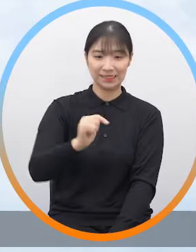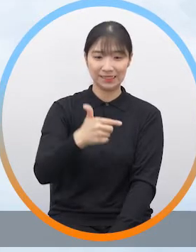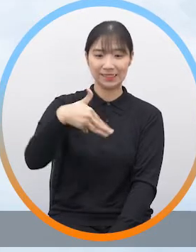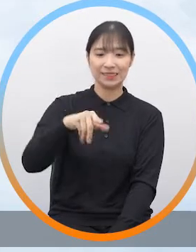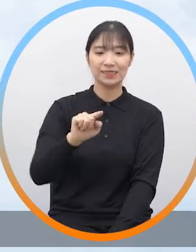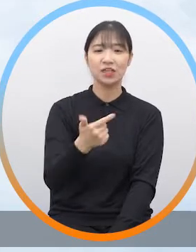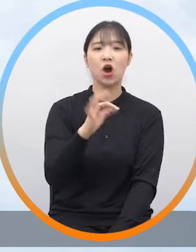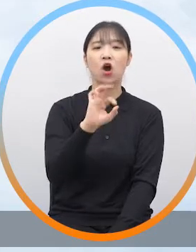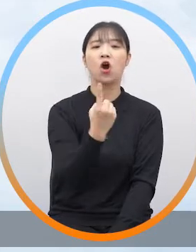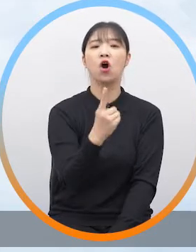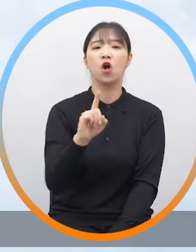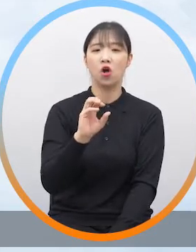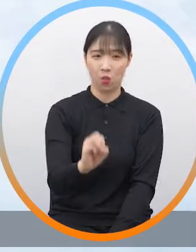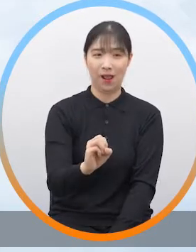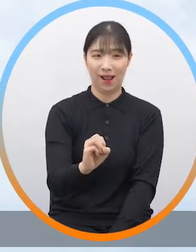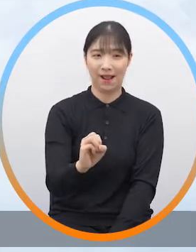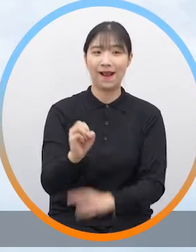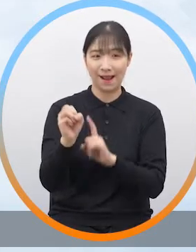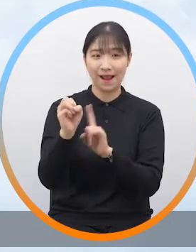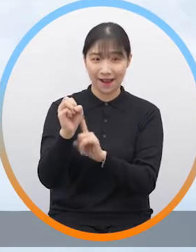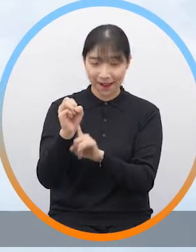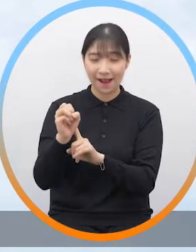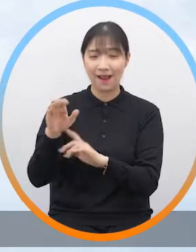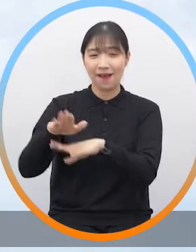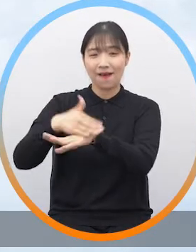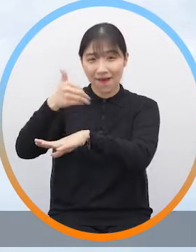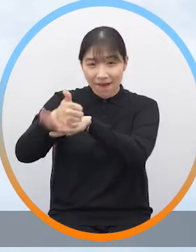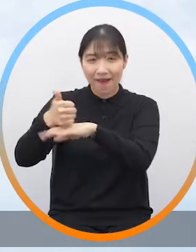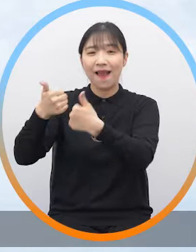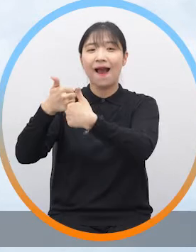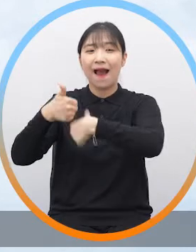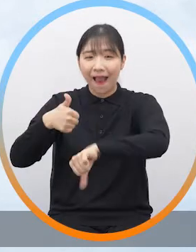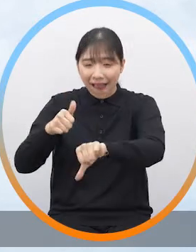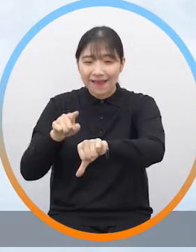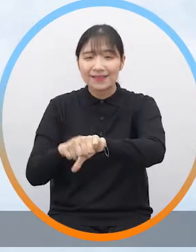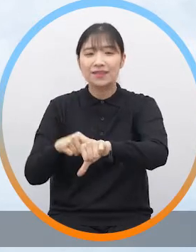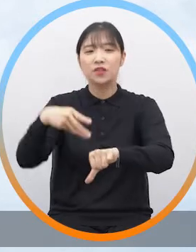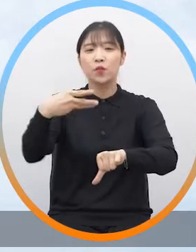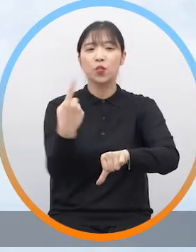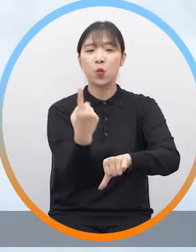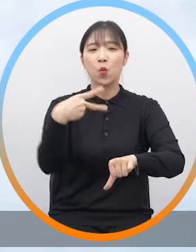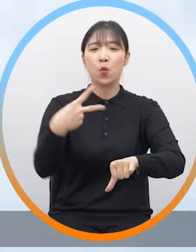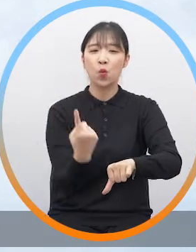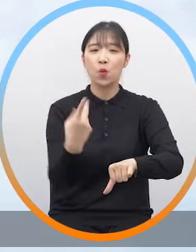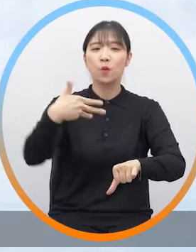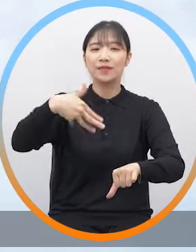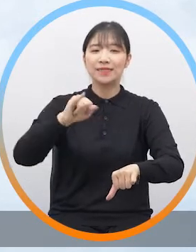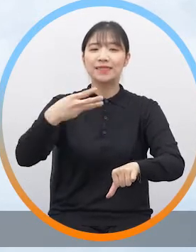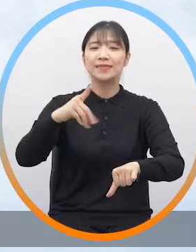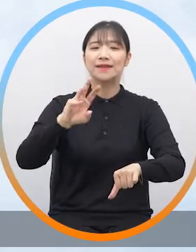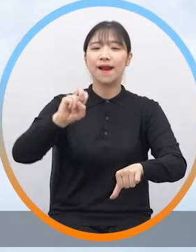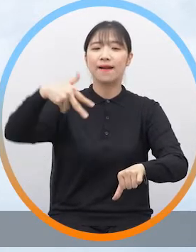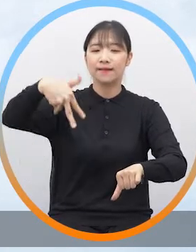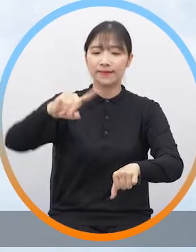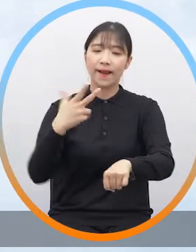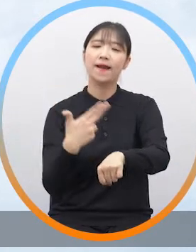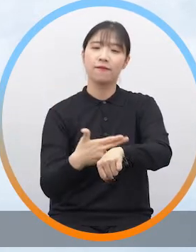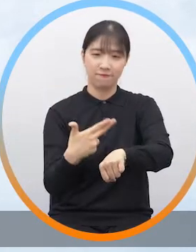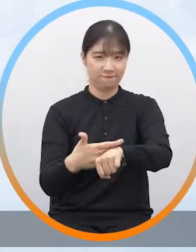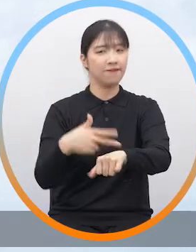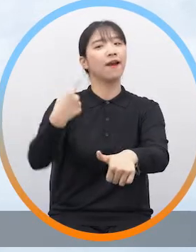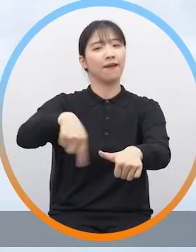즉 오진덴노죠. 이 오진왕의 태자 토도칠항자의 스승이 되었다고